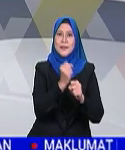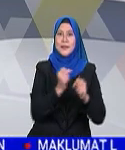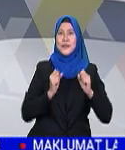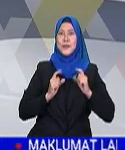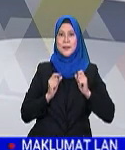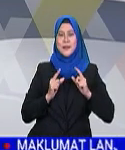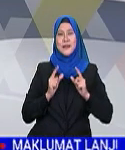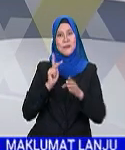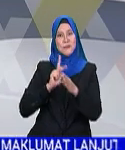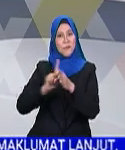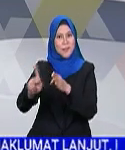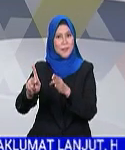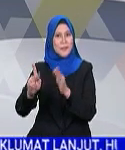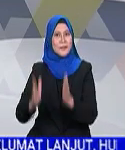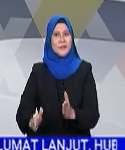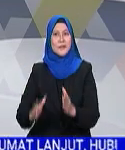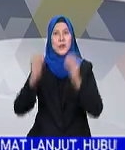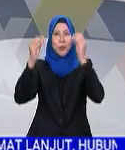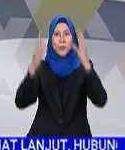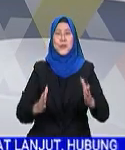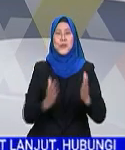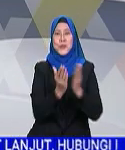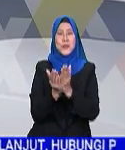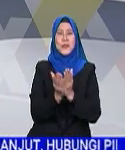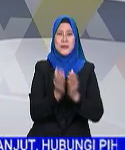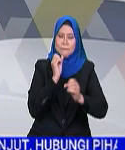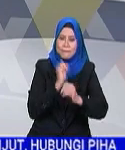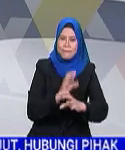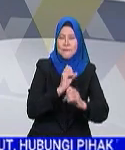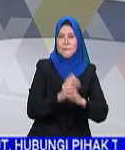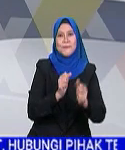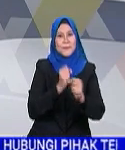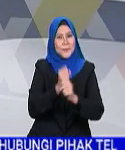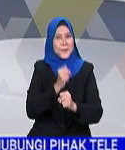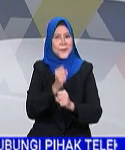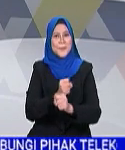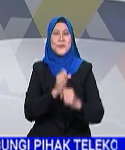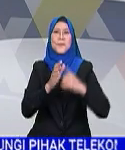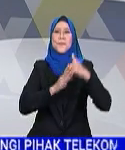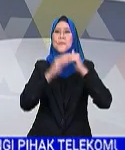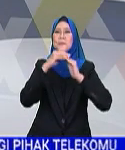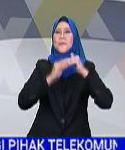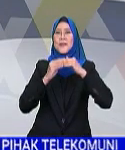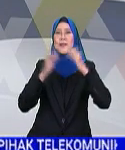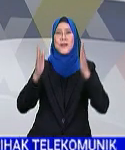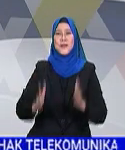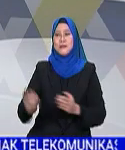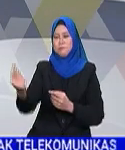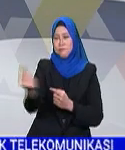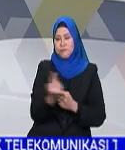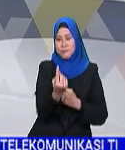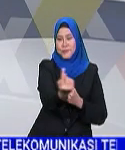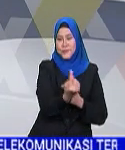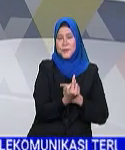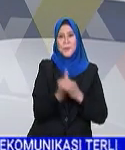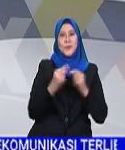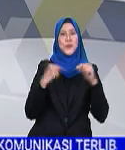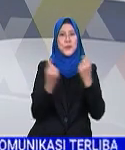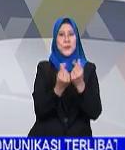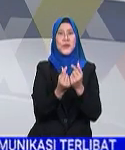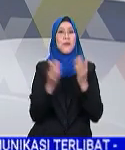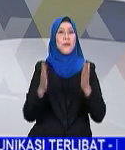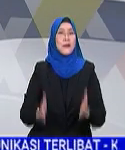swasta, profesional dan guru sekolah bertungkus lumus memastikan keselesaan para pengundi, terutamanya bagi